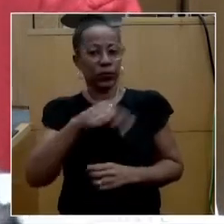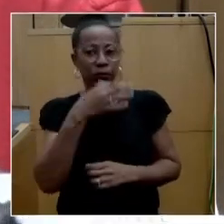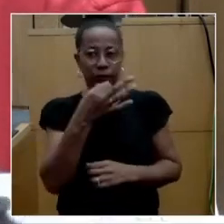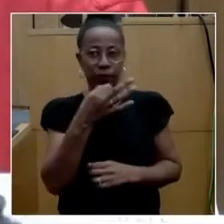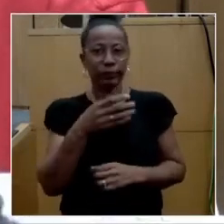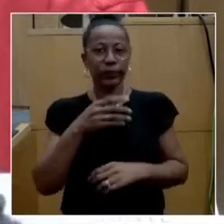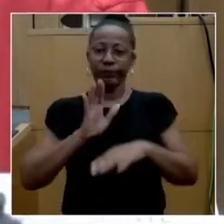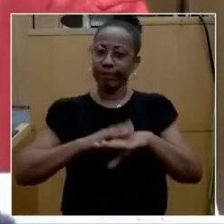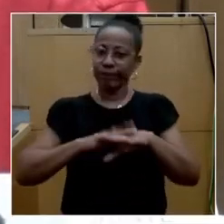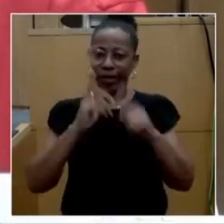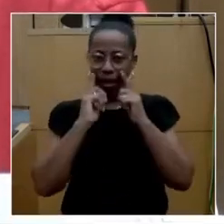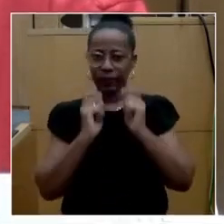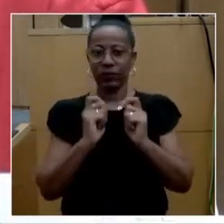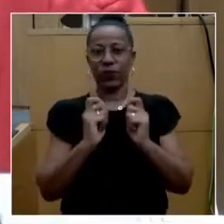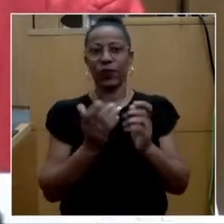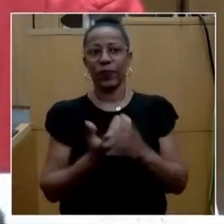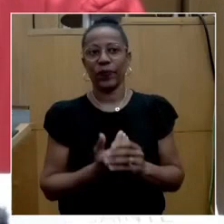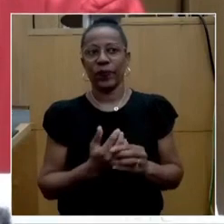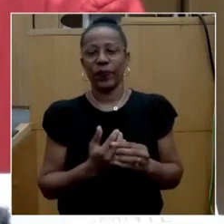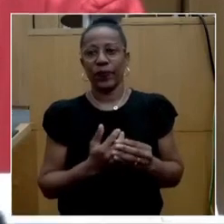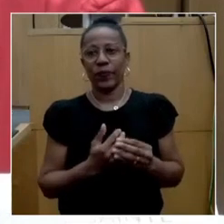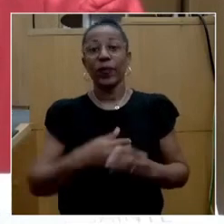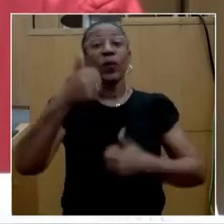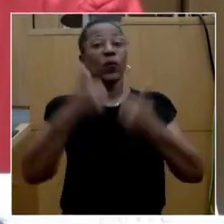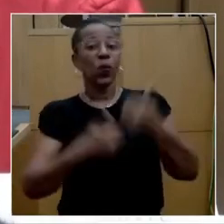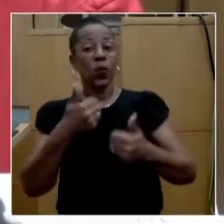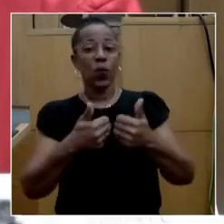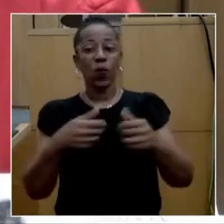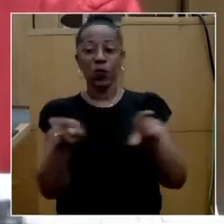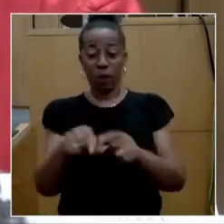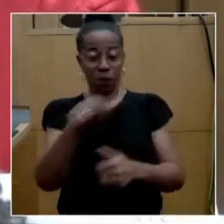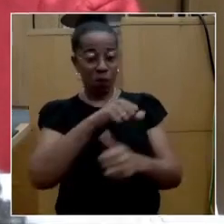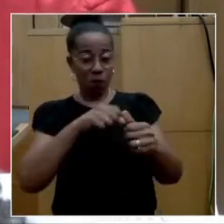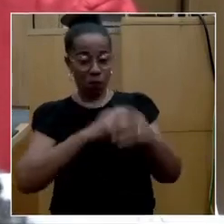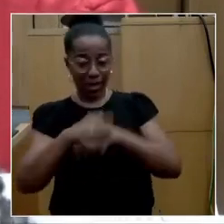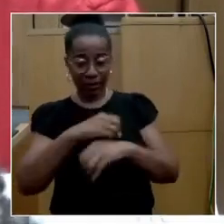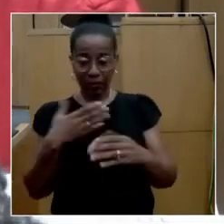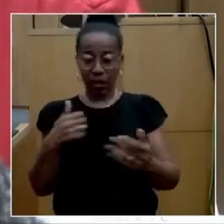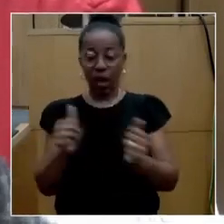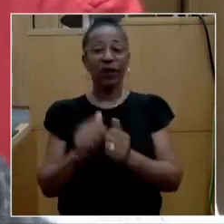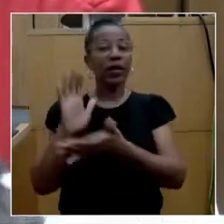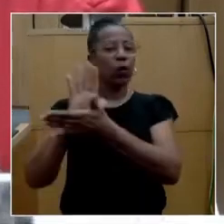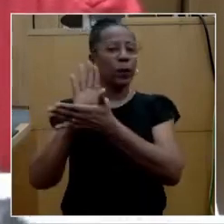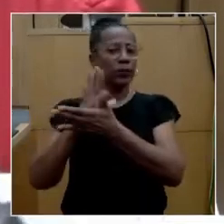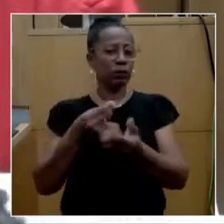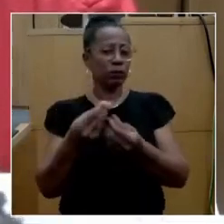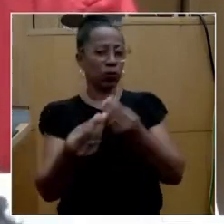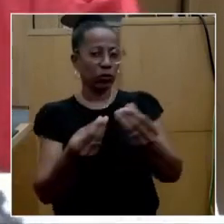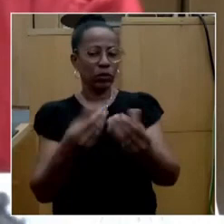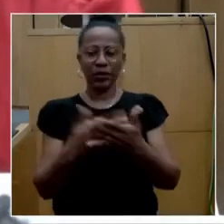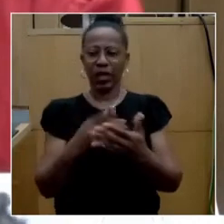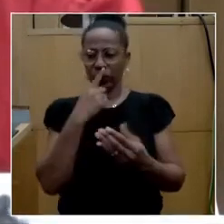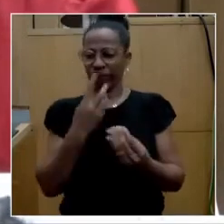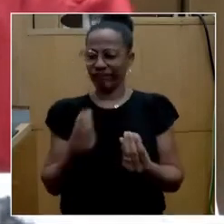attention, le concours tel qu'il est organisé avec des prix à la fin rend indigne. Il